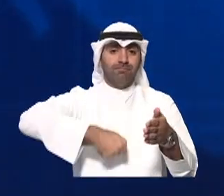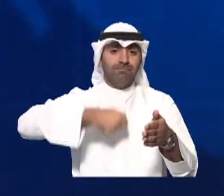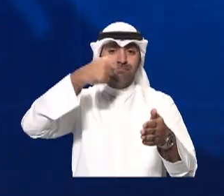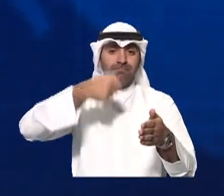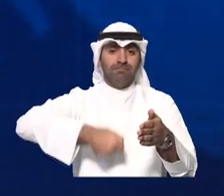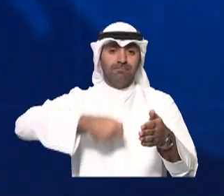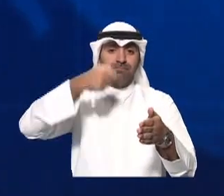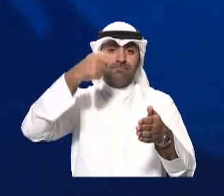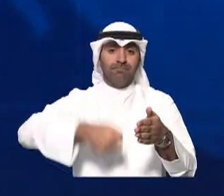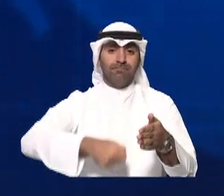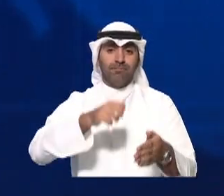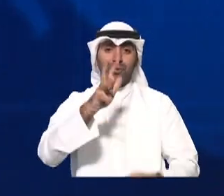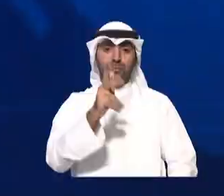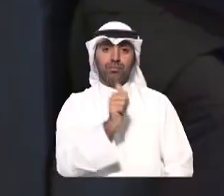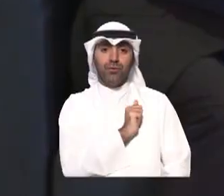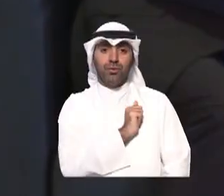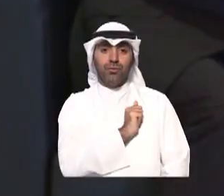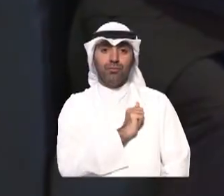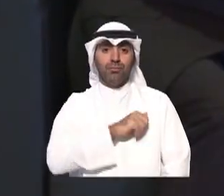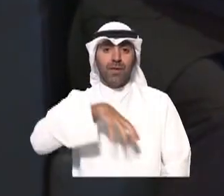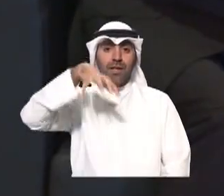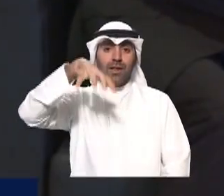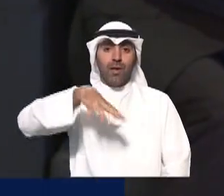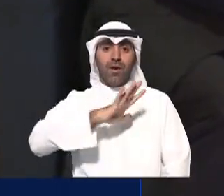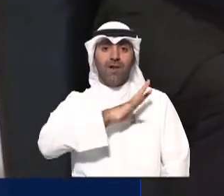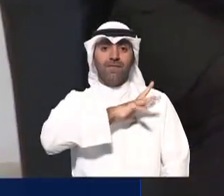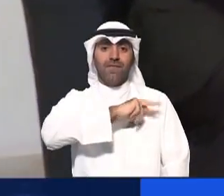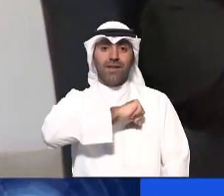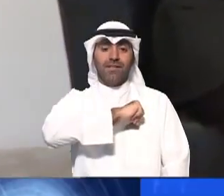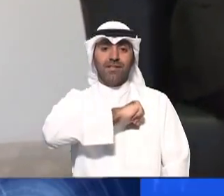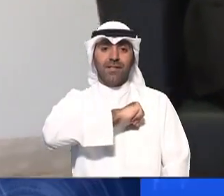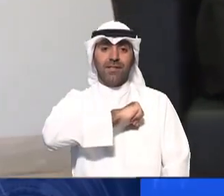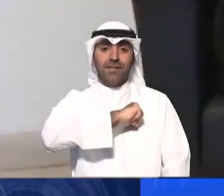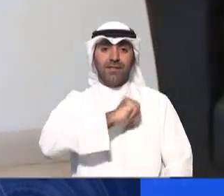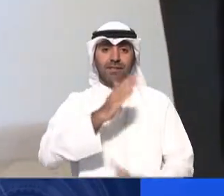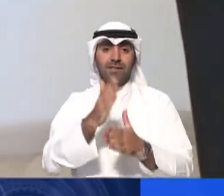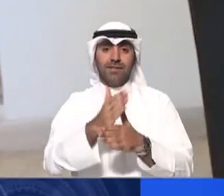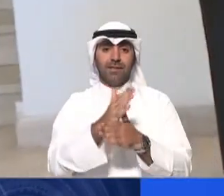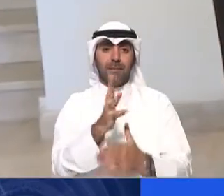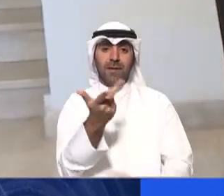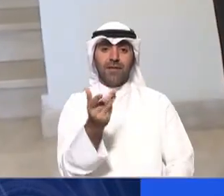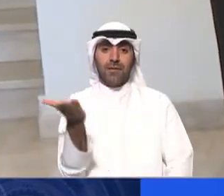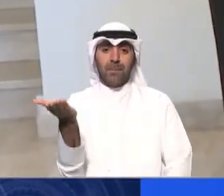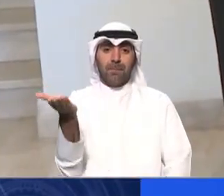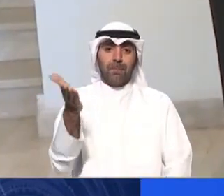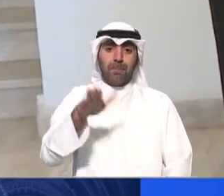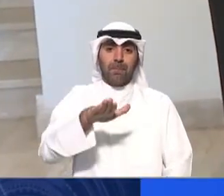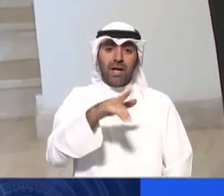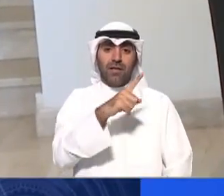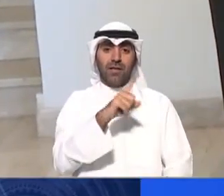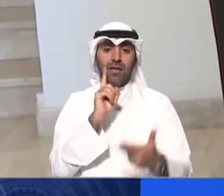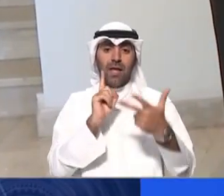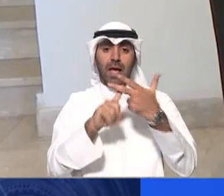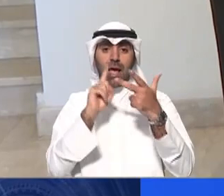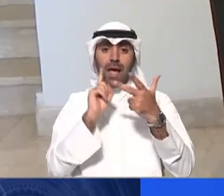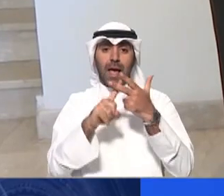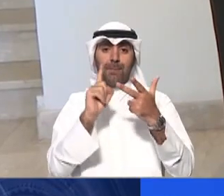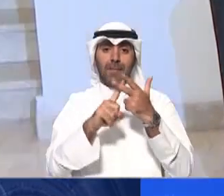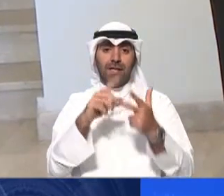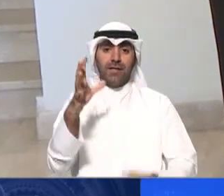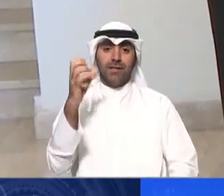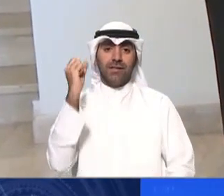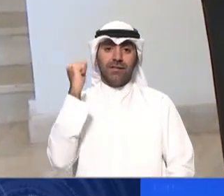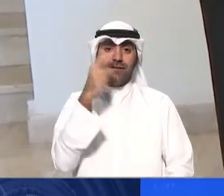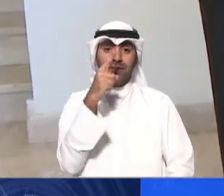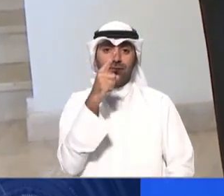وشعب دولة فلسطين الشقيقة بوفاة المغفور له بإذن الله تعالى أمين سر اللجنة التنفيذية لمنظمة